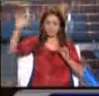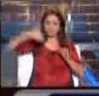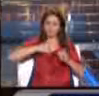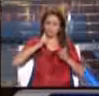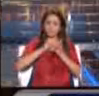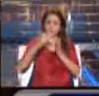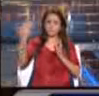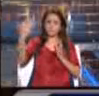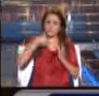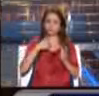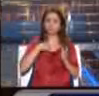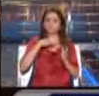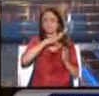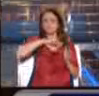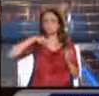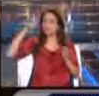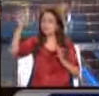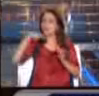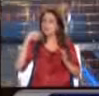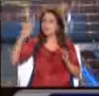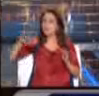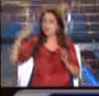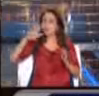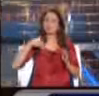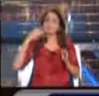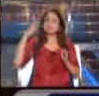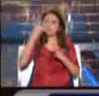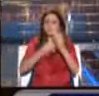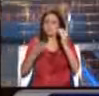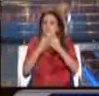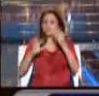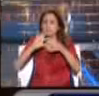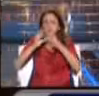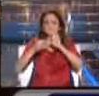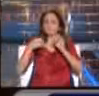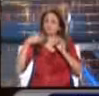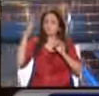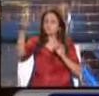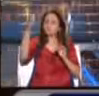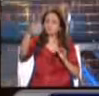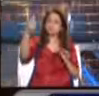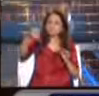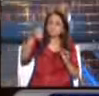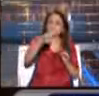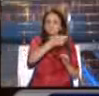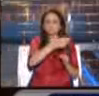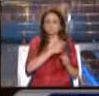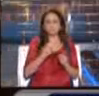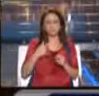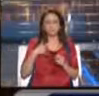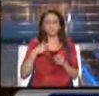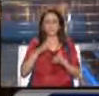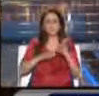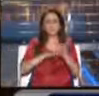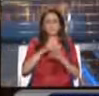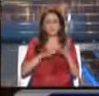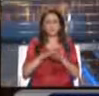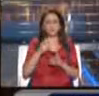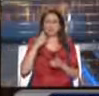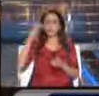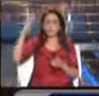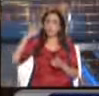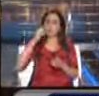لبيوت الضحايا والشهداء، وزرت معظمهم وست معظمهم، فانه انا يبقى في مشكله بيني وبين ولد عنده 20 22